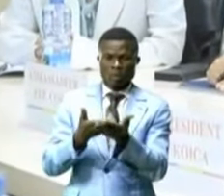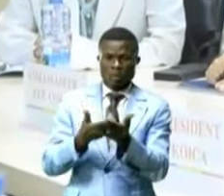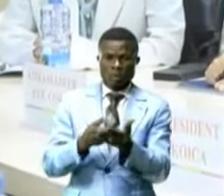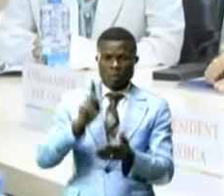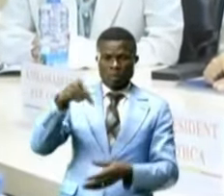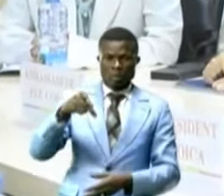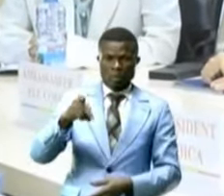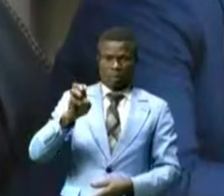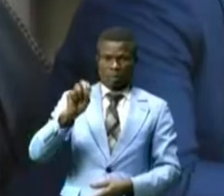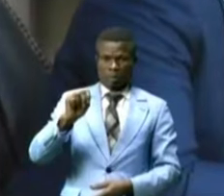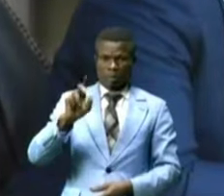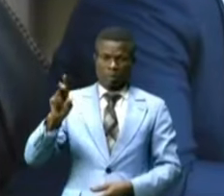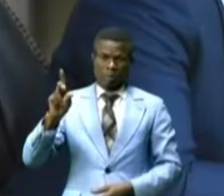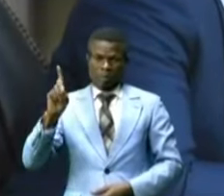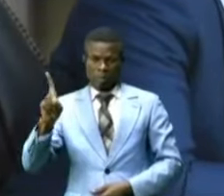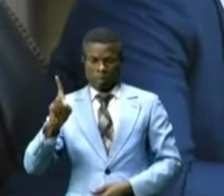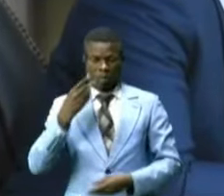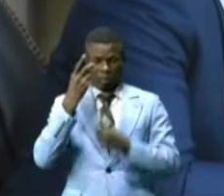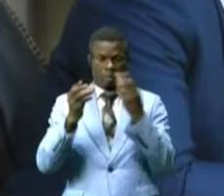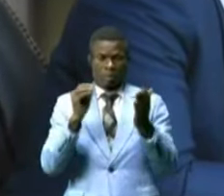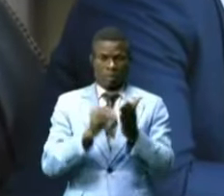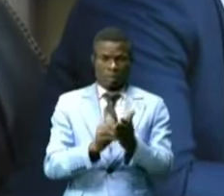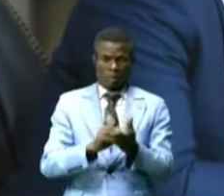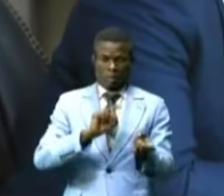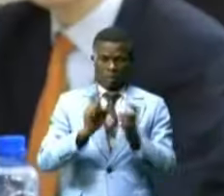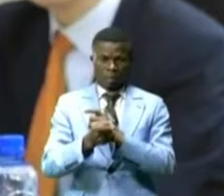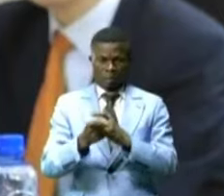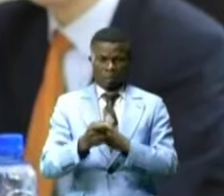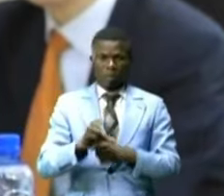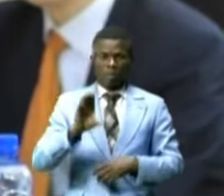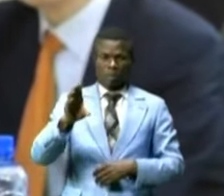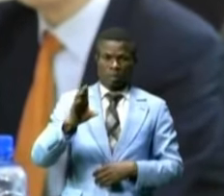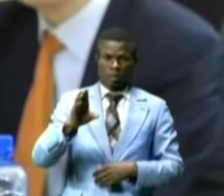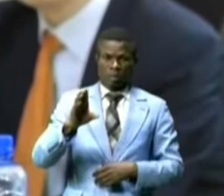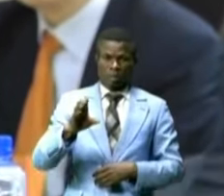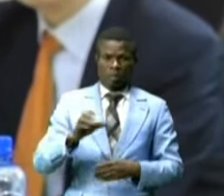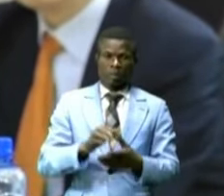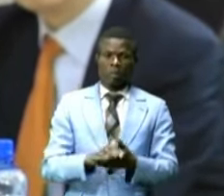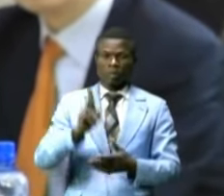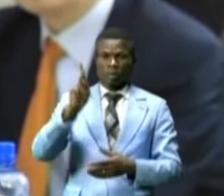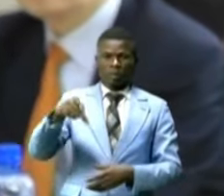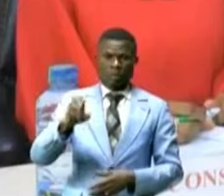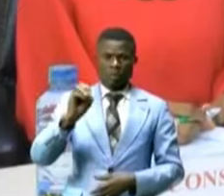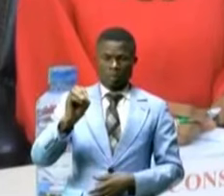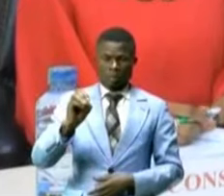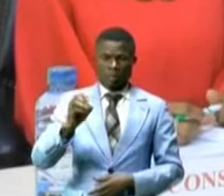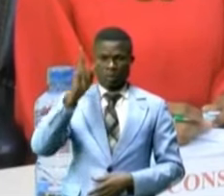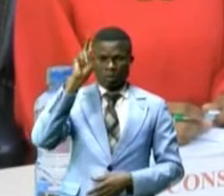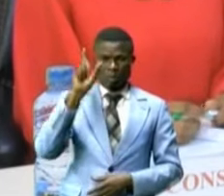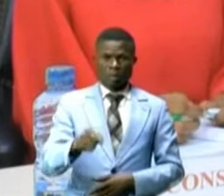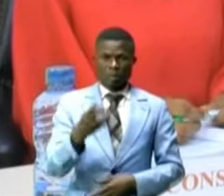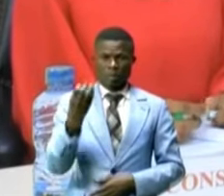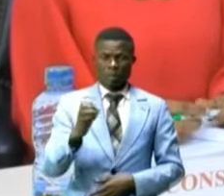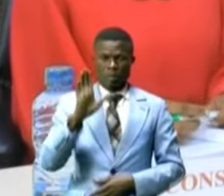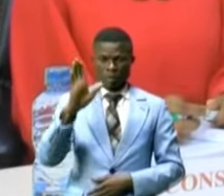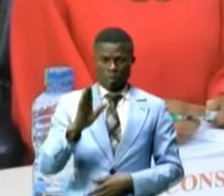en révisitation, ainsi que pour le PRONASEC et le PEDEL 145 territoires.